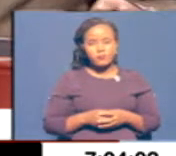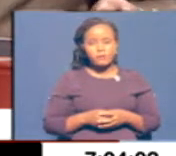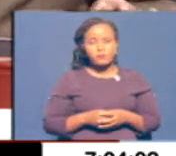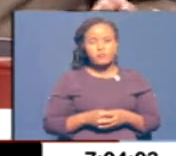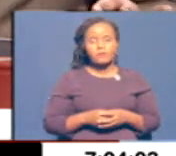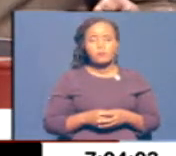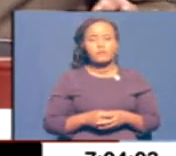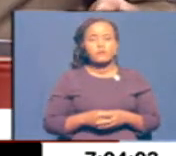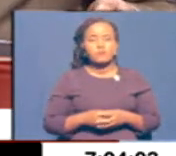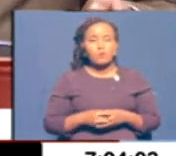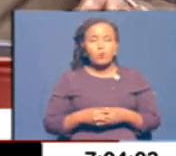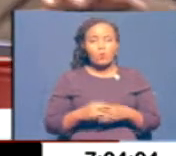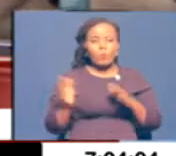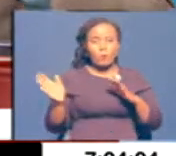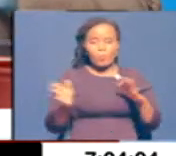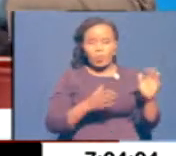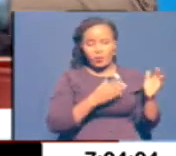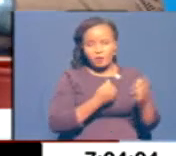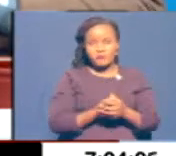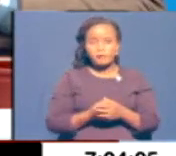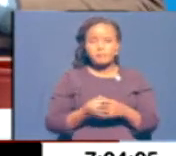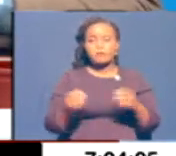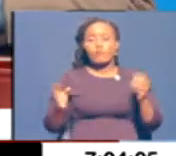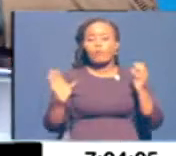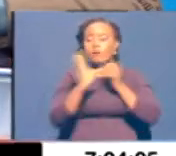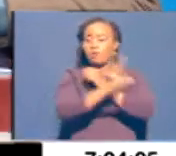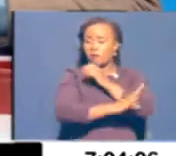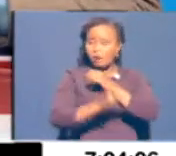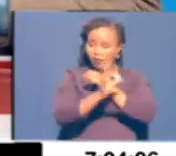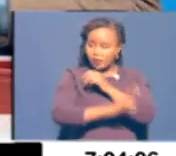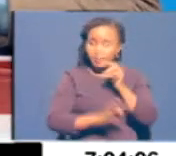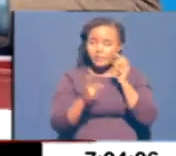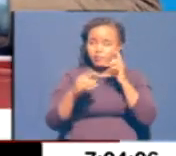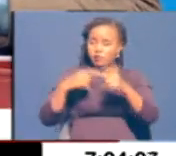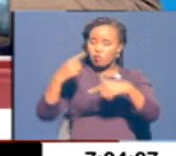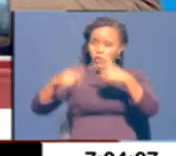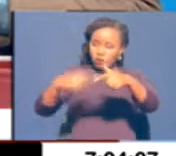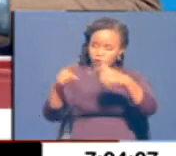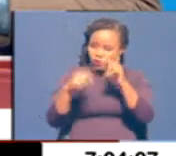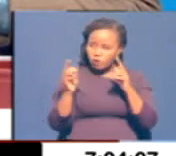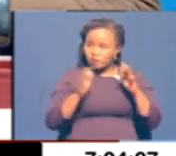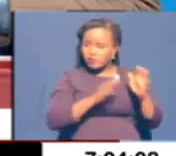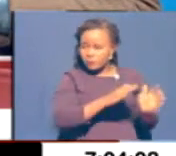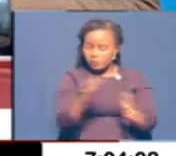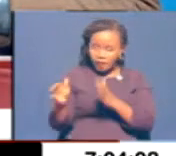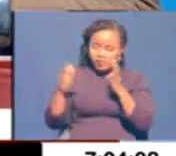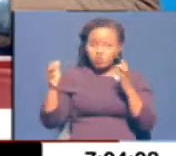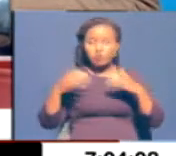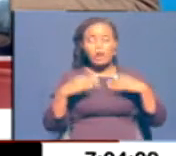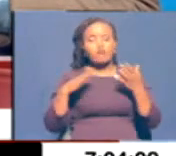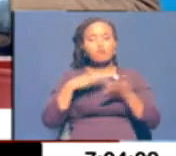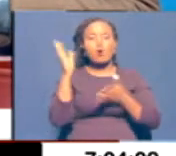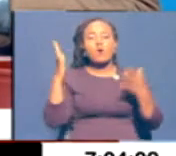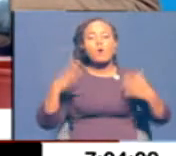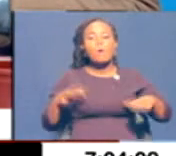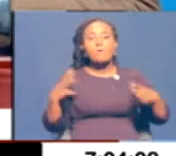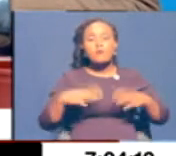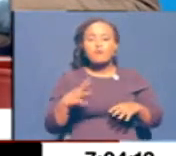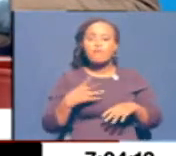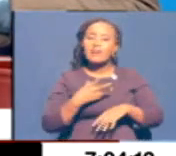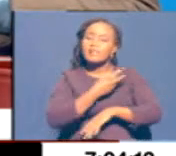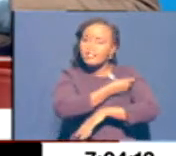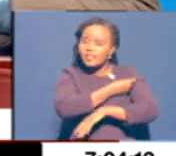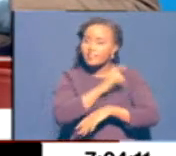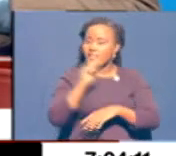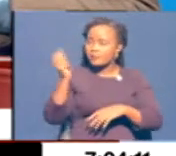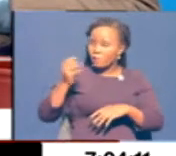Nam, huku nchi hii inapojitahidi kuongeza idadi ya watu wanaopata chanjo dhidi ya ugonjwa wa COVID-19, Wakenya